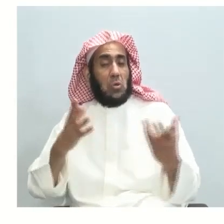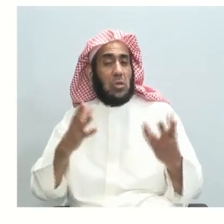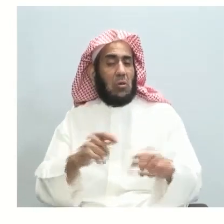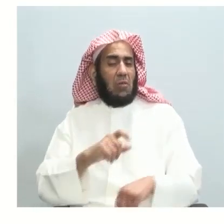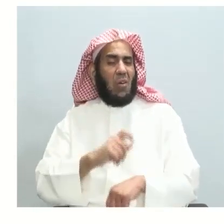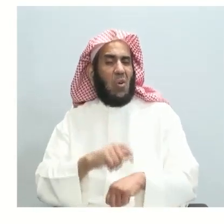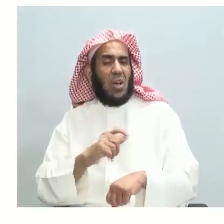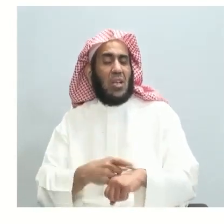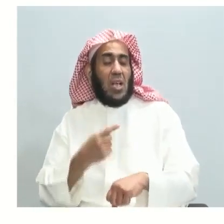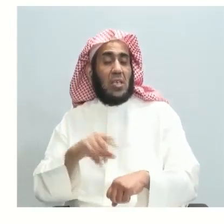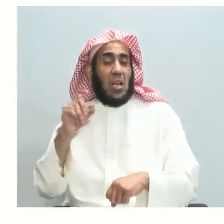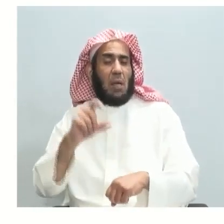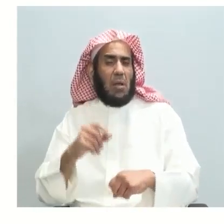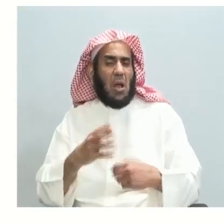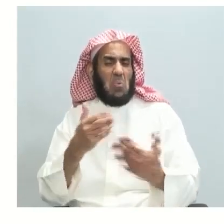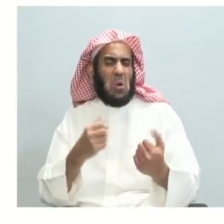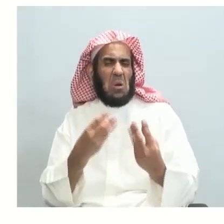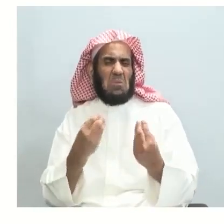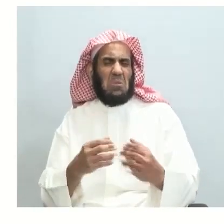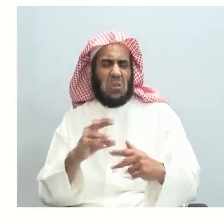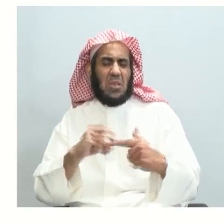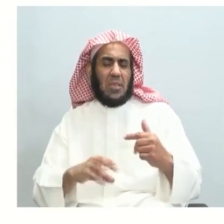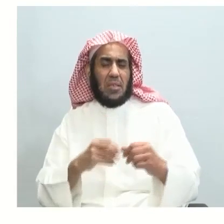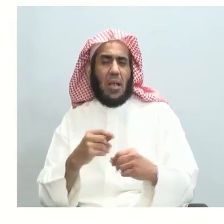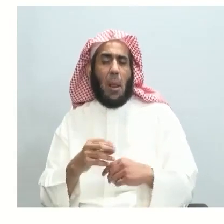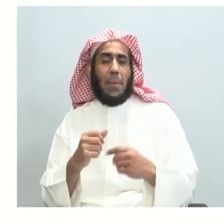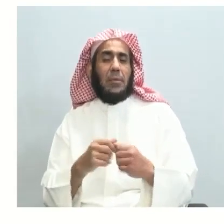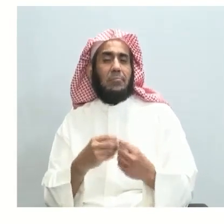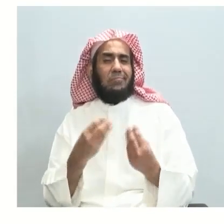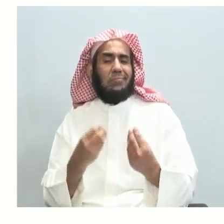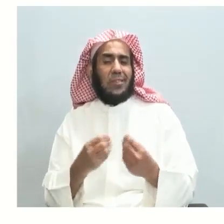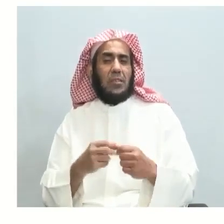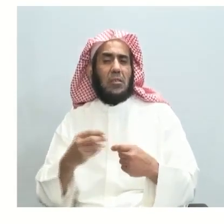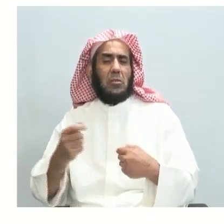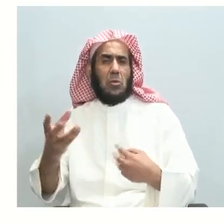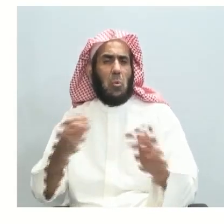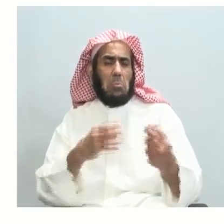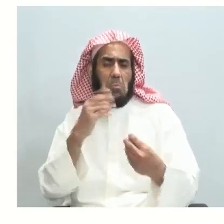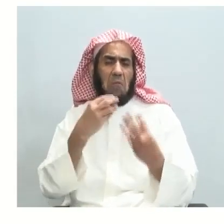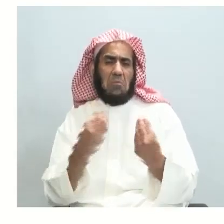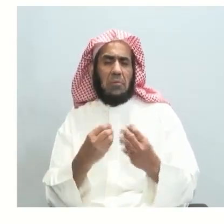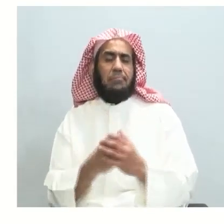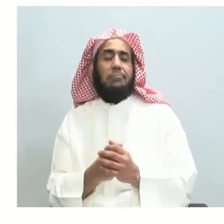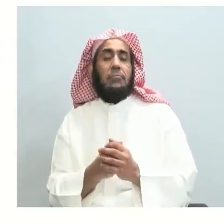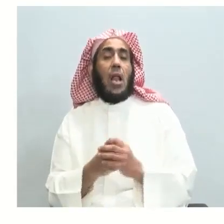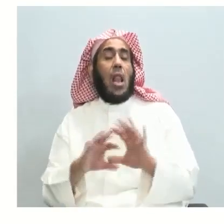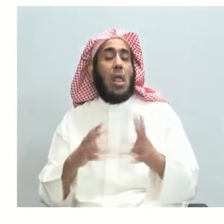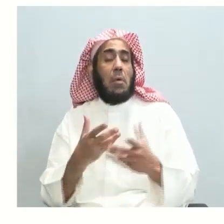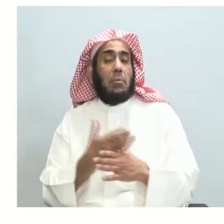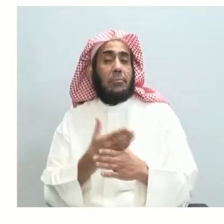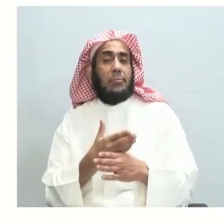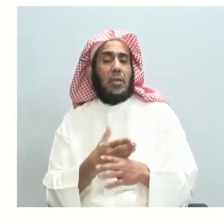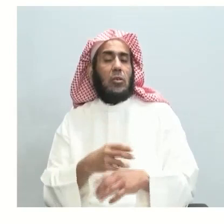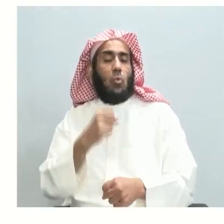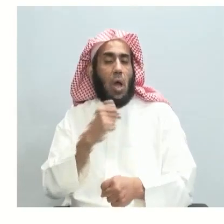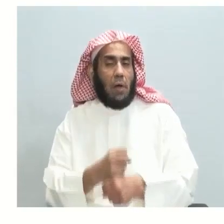وقات مثلا حاجه العميل او نقص الطلبات او مثلا نقص مثلا التوريد وغيره لماذا لكي